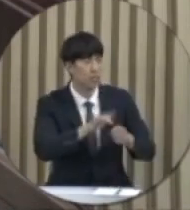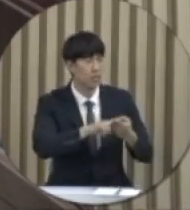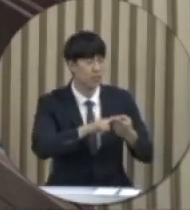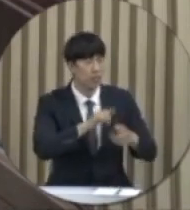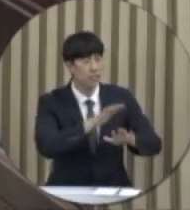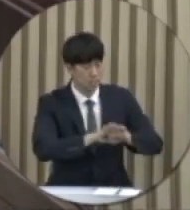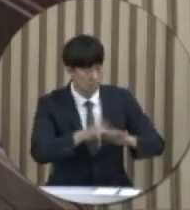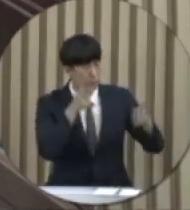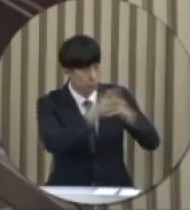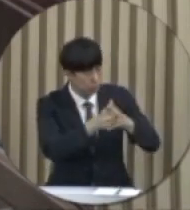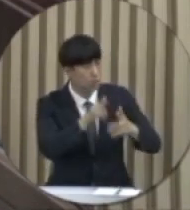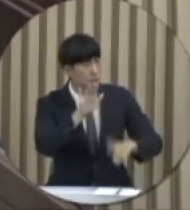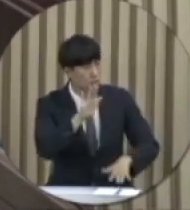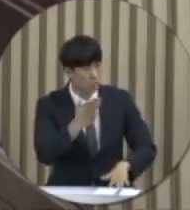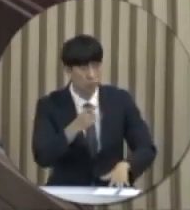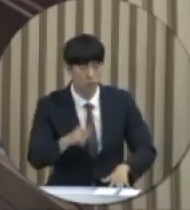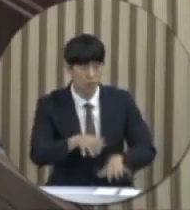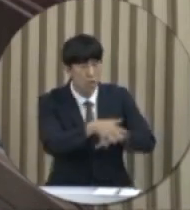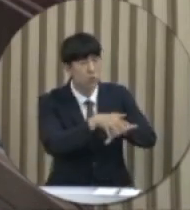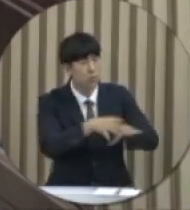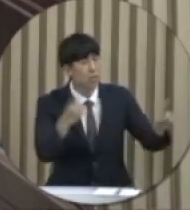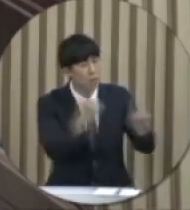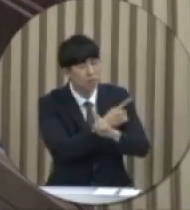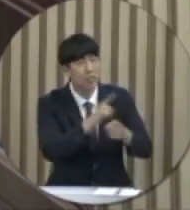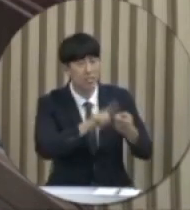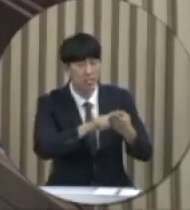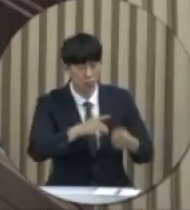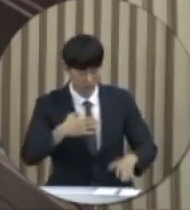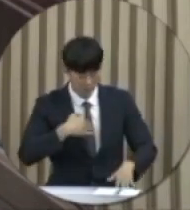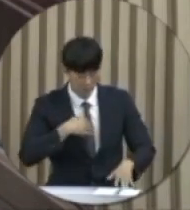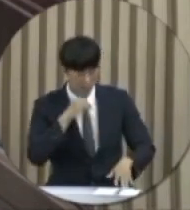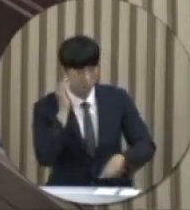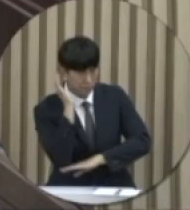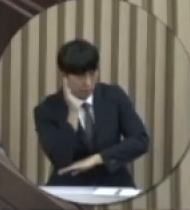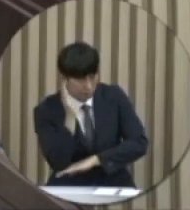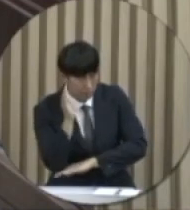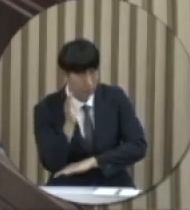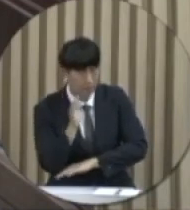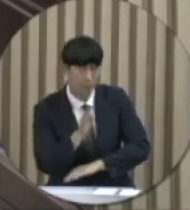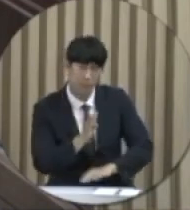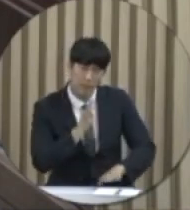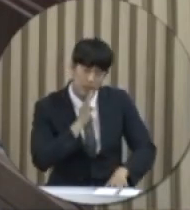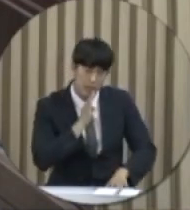조직 개편은 저희가 감히 얘기하기가 사실, 맞는 건지,